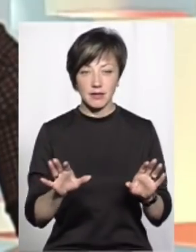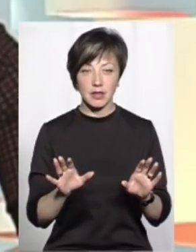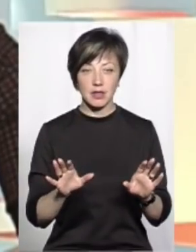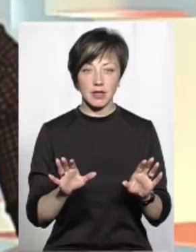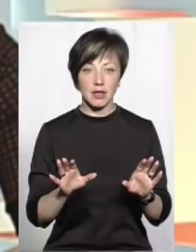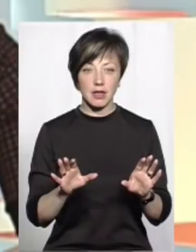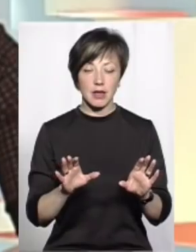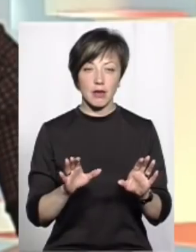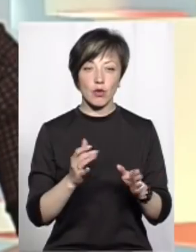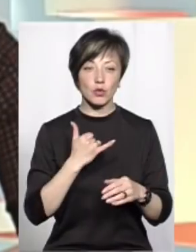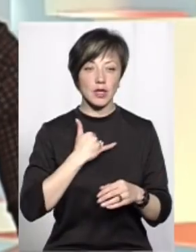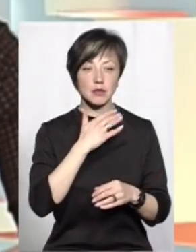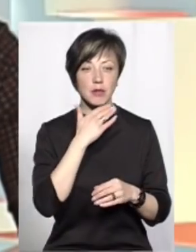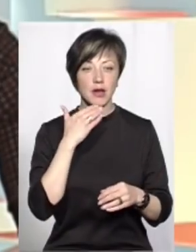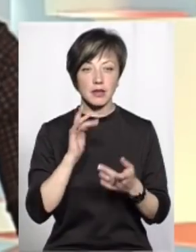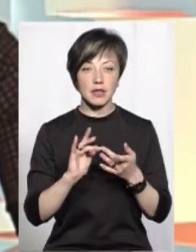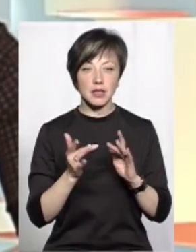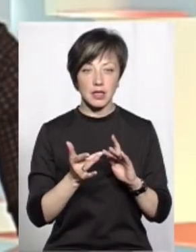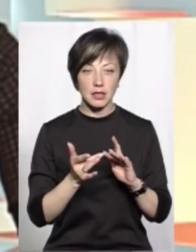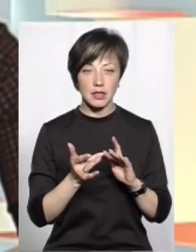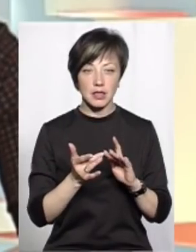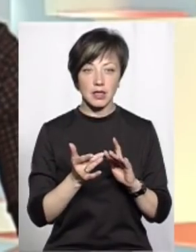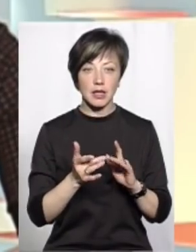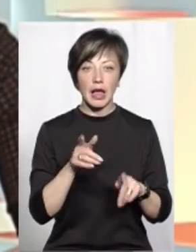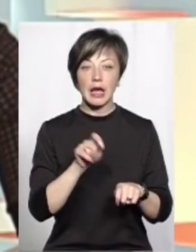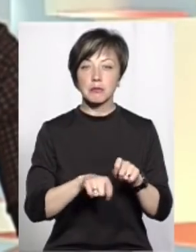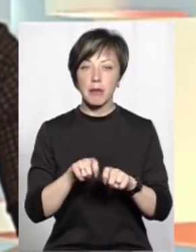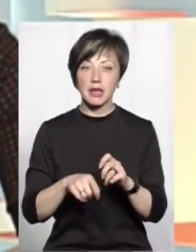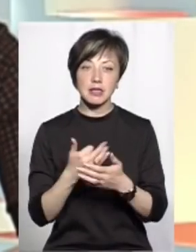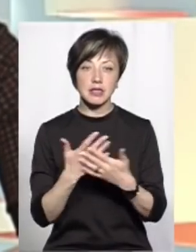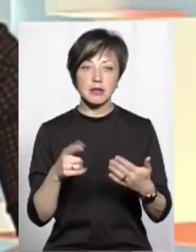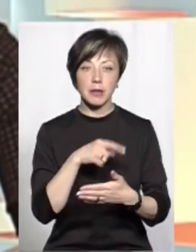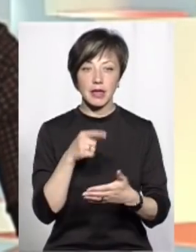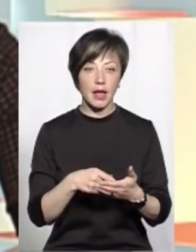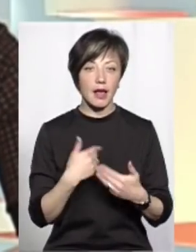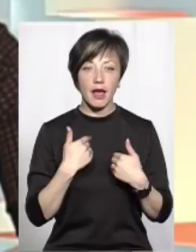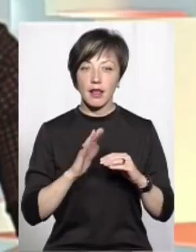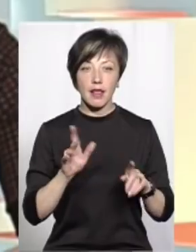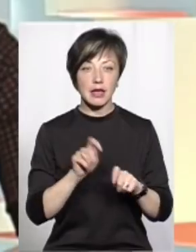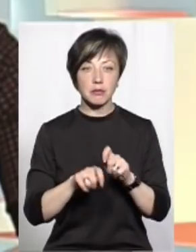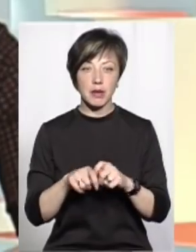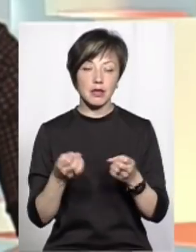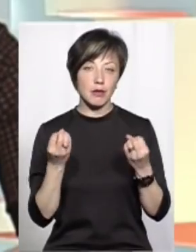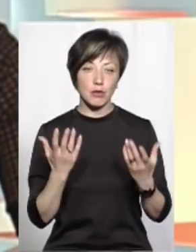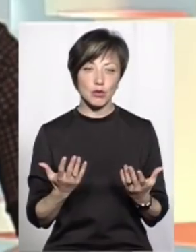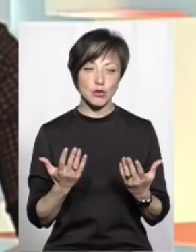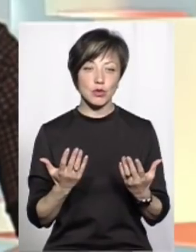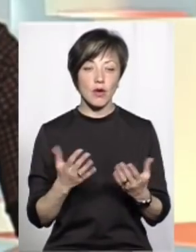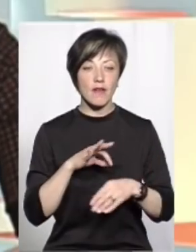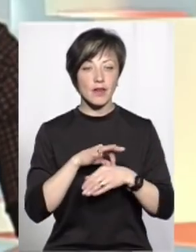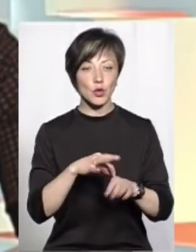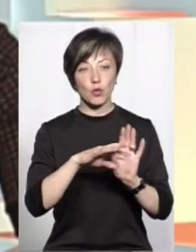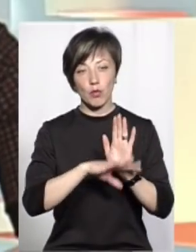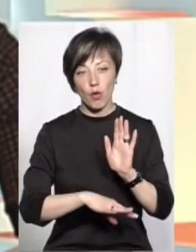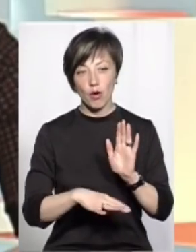бо, можливо, є в нас багато зараз в соцмережах експертів з різних питань. Я не експерт, я просто веду блог